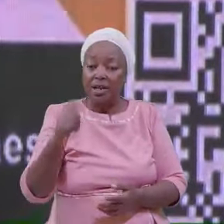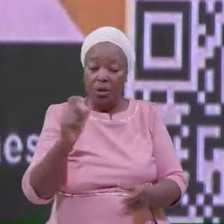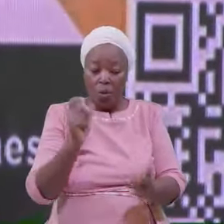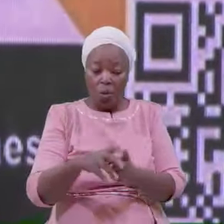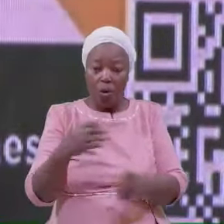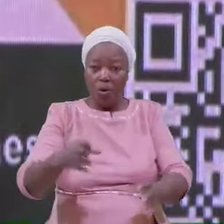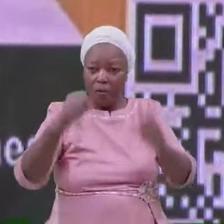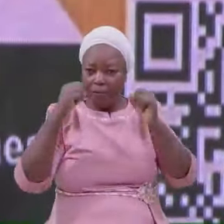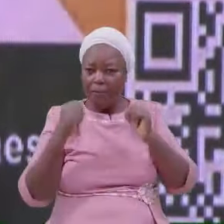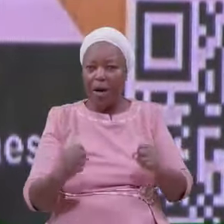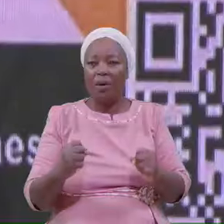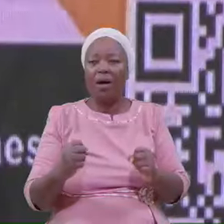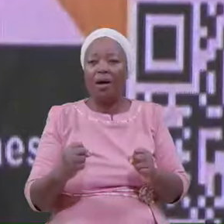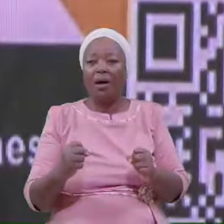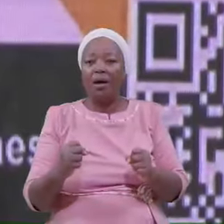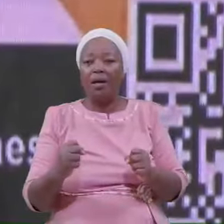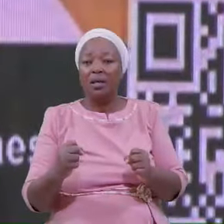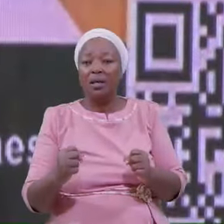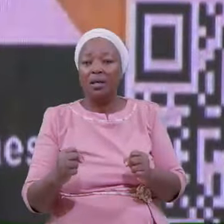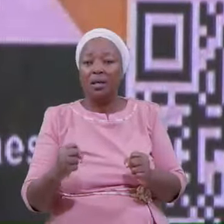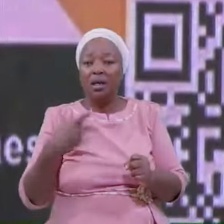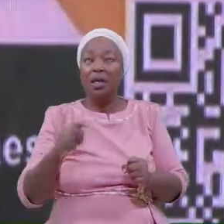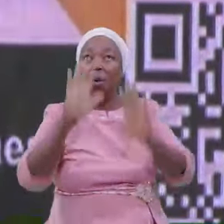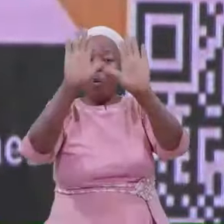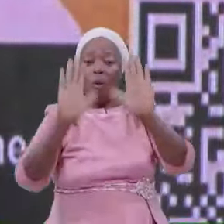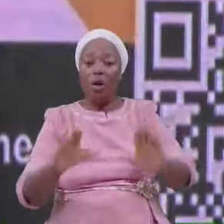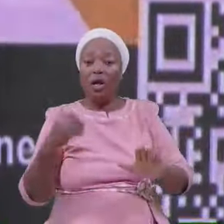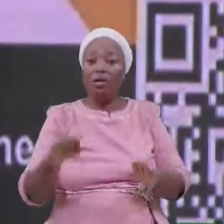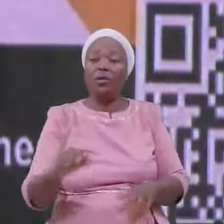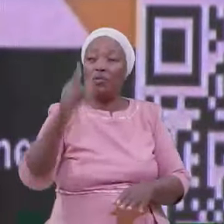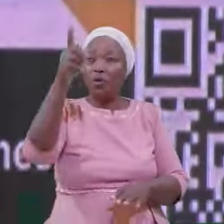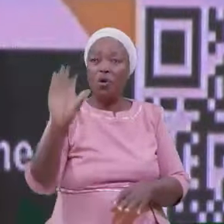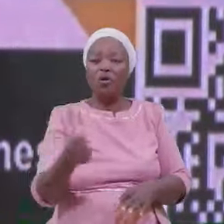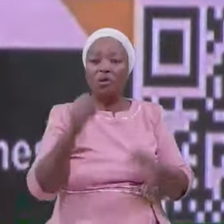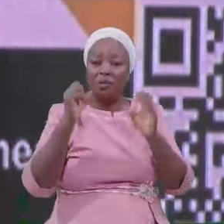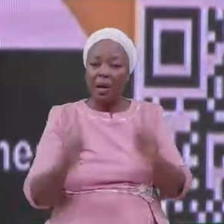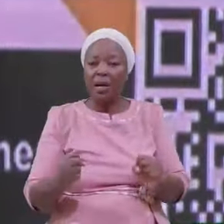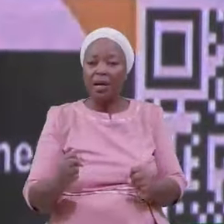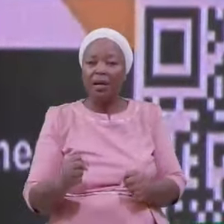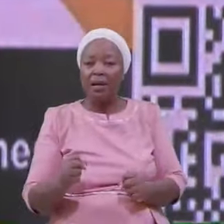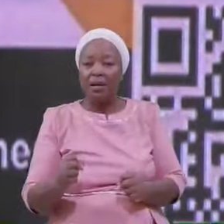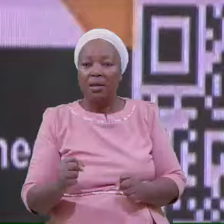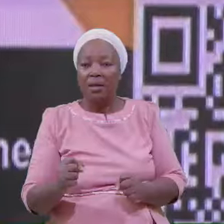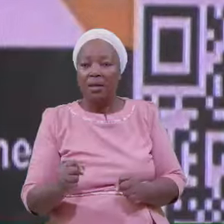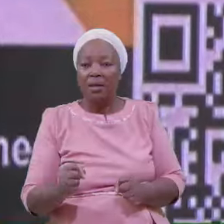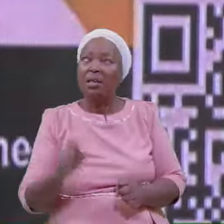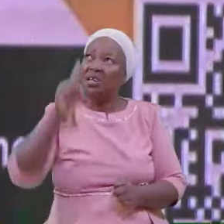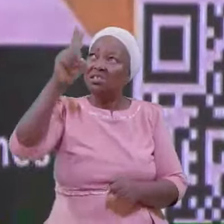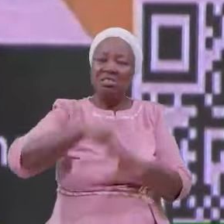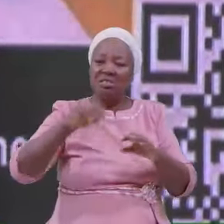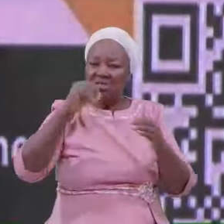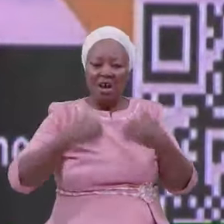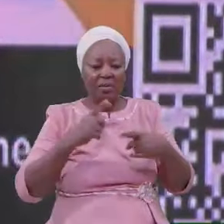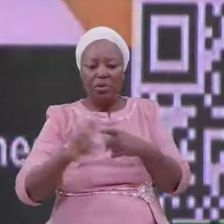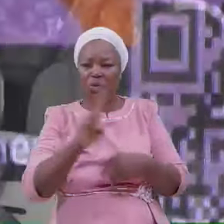Tingnan natin ang kapangyarihan. The wonders that come with power. Ang kapangyarihan ng Panginoon. He doesn't have to use anything. Hindi